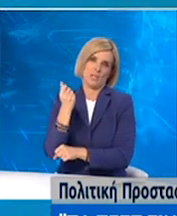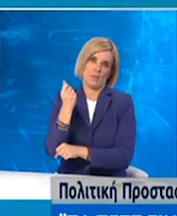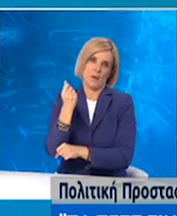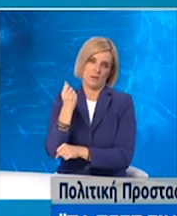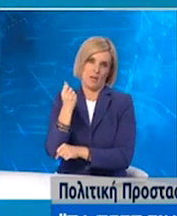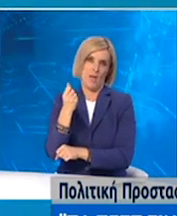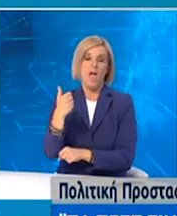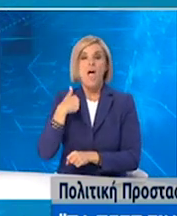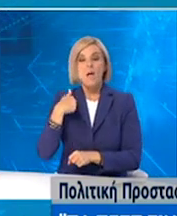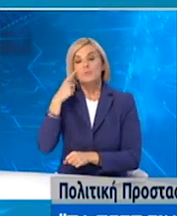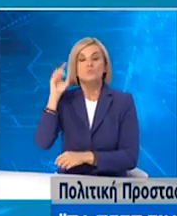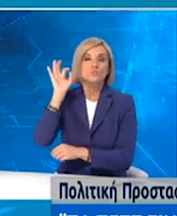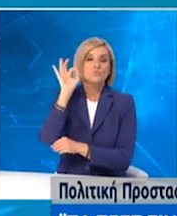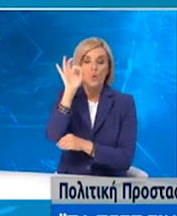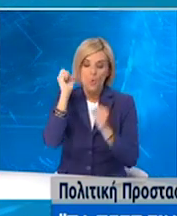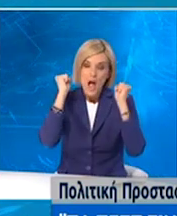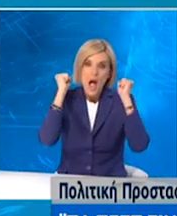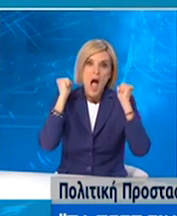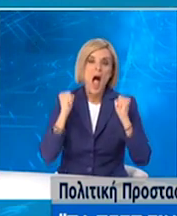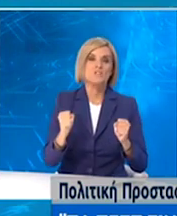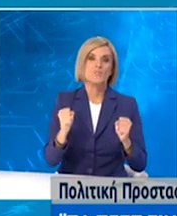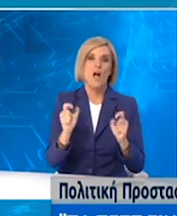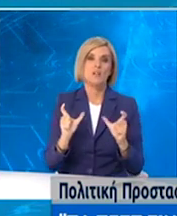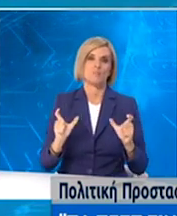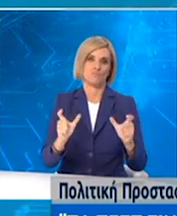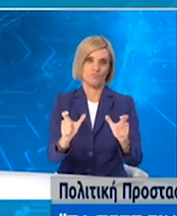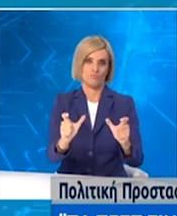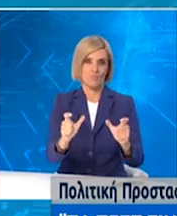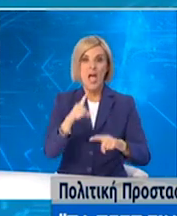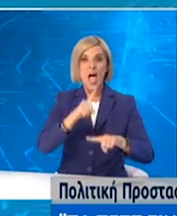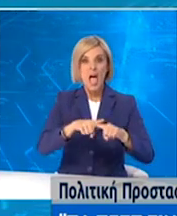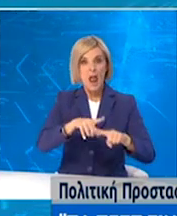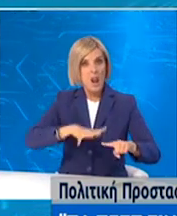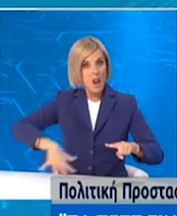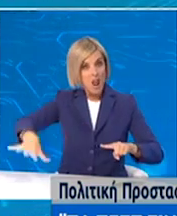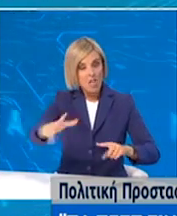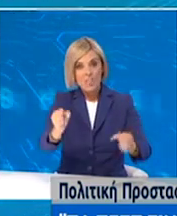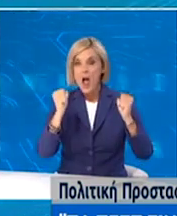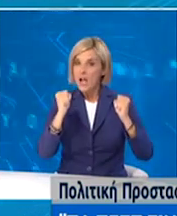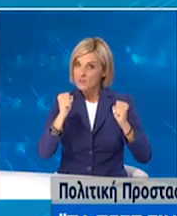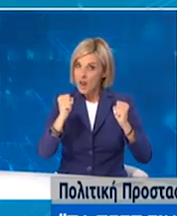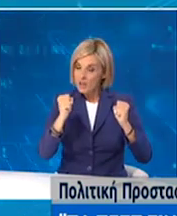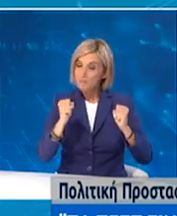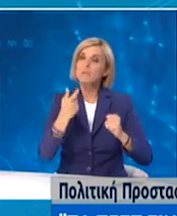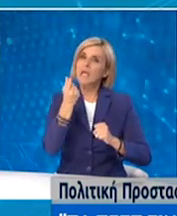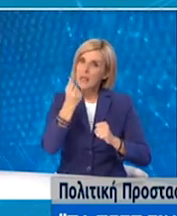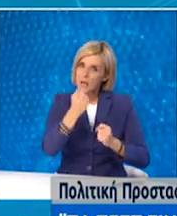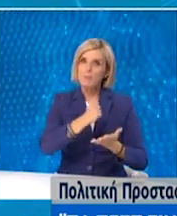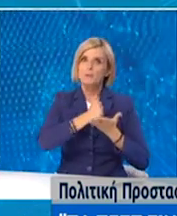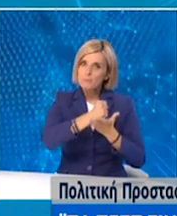απόλυτο asset μας για την επόμενη μέρα. Και αντιλαμβάνεστε ότι όταν μια χώρα είναι ασφαλής σημαίνει ότι μπορεί και να